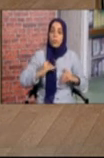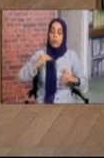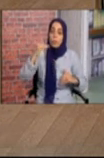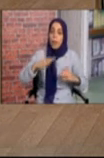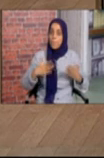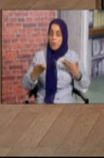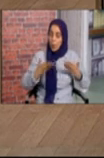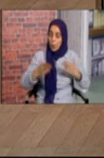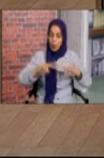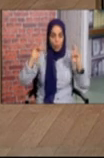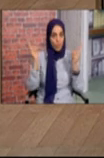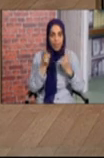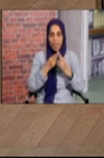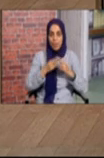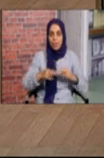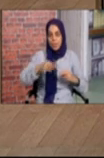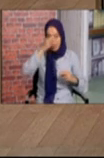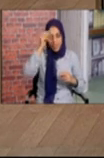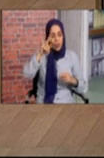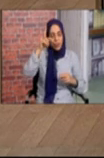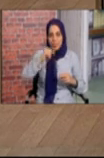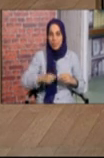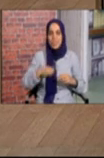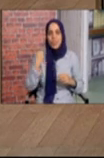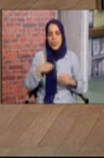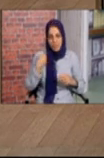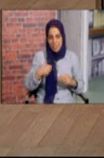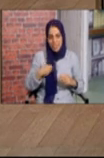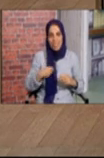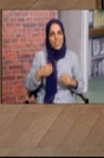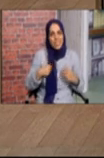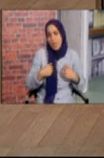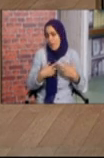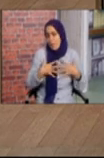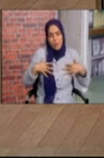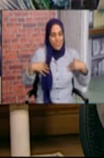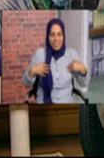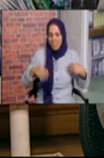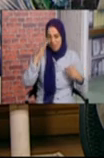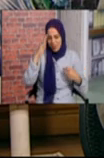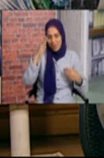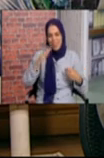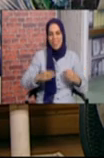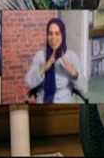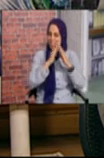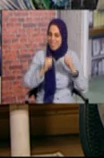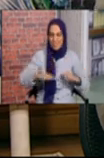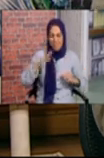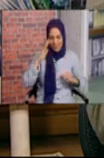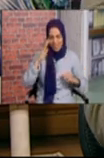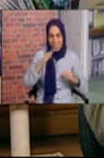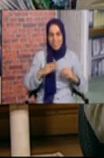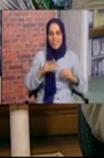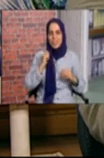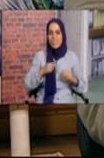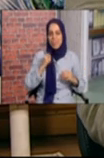بينها وبين الدول. فهو ده نسأل الله يعني، وانا شاكر. شرفتيني. ده انا اللي شرفت شرفت مصر حضرتك كمان. الله يخليك